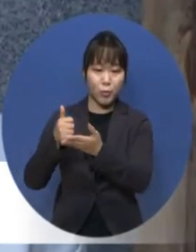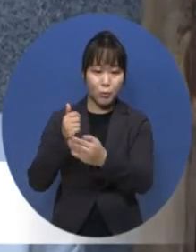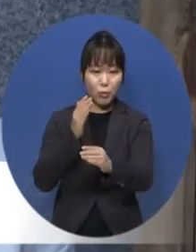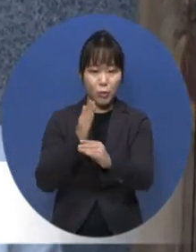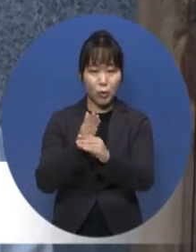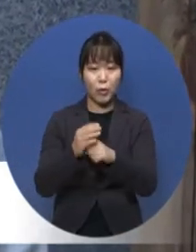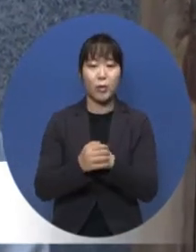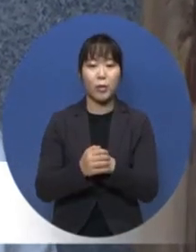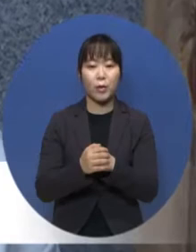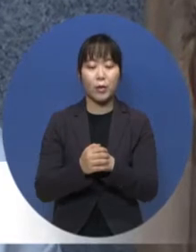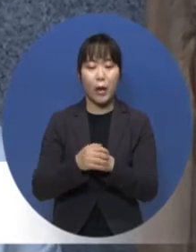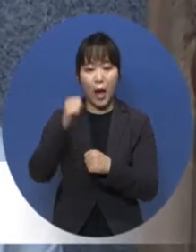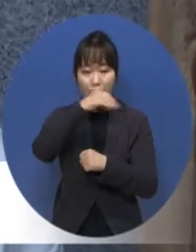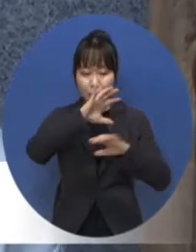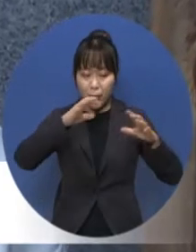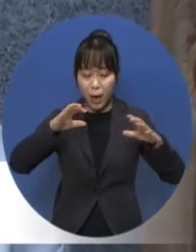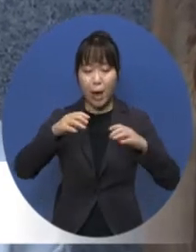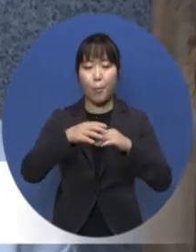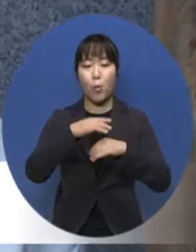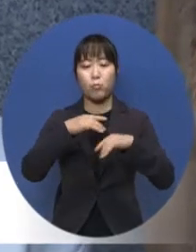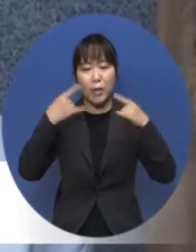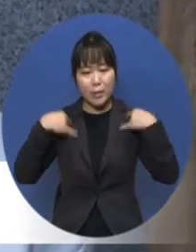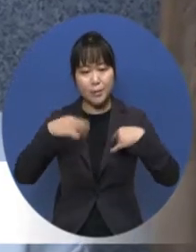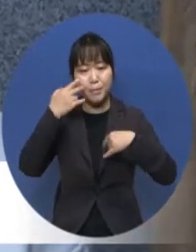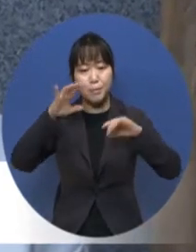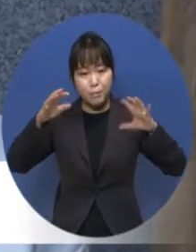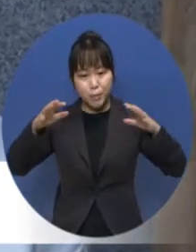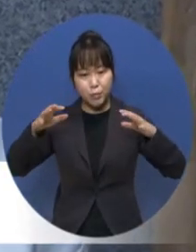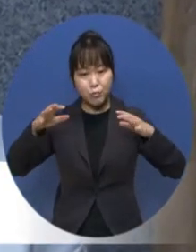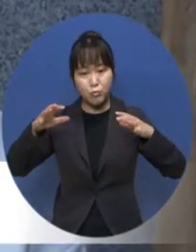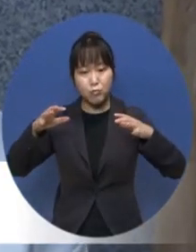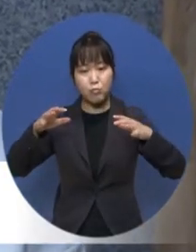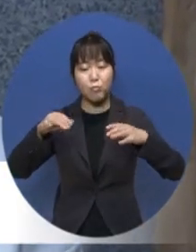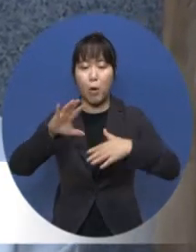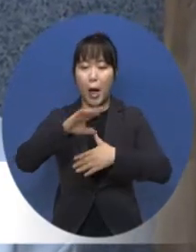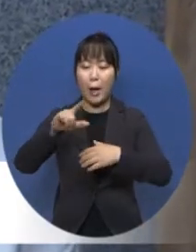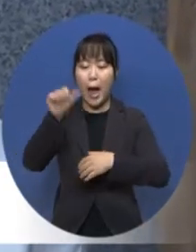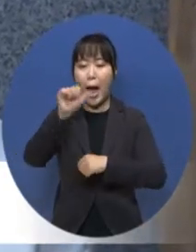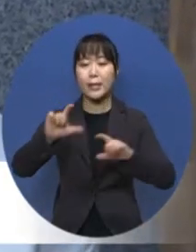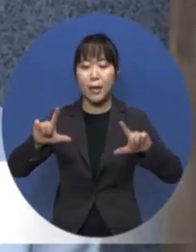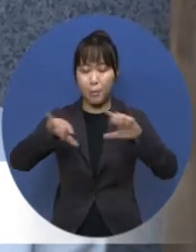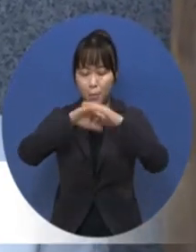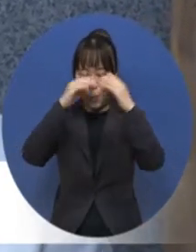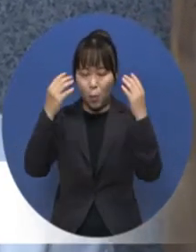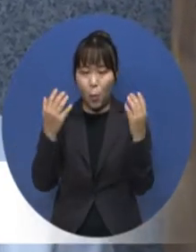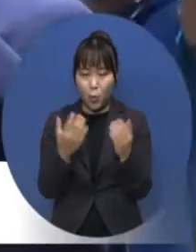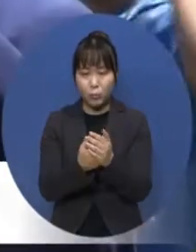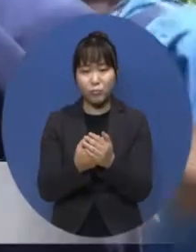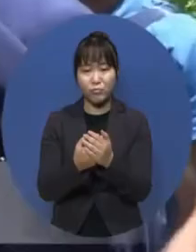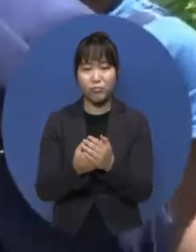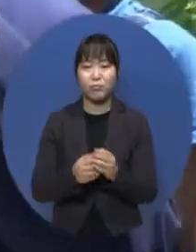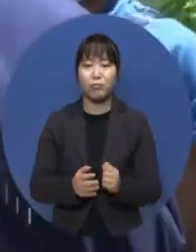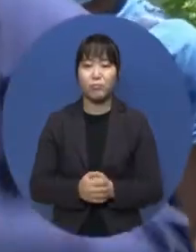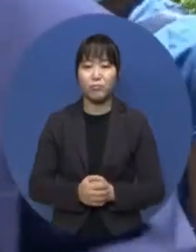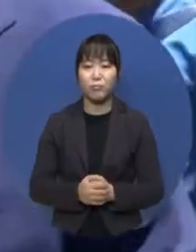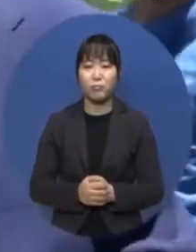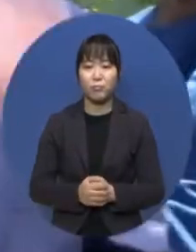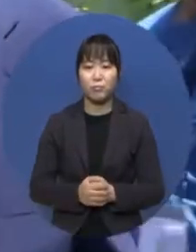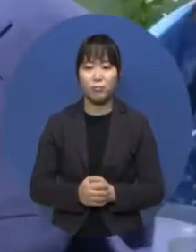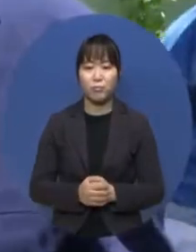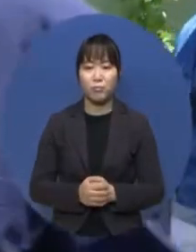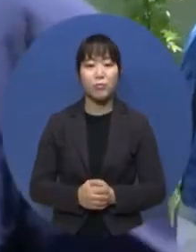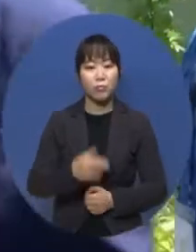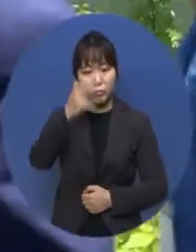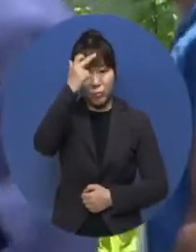있고요. 아프리카, 프랑스, 미국, 미주, 아시아계 모두 다 다양하게 와 있어요.